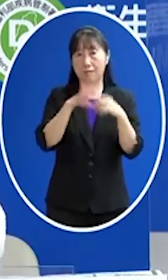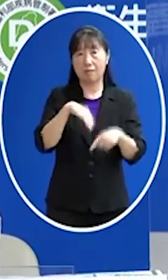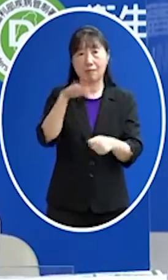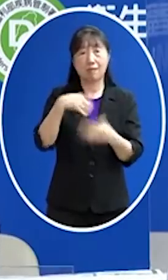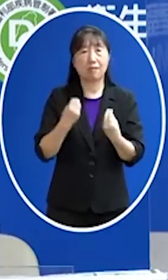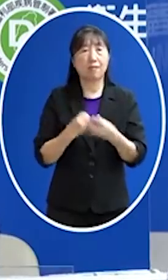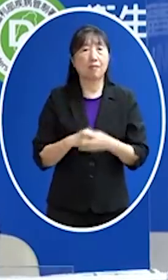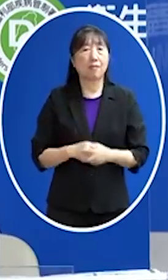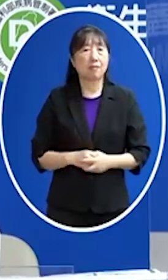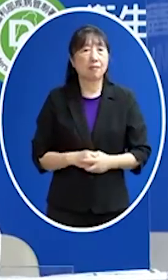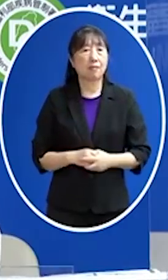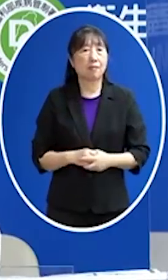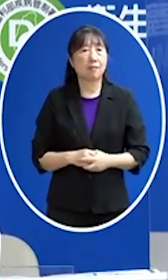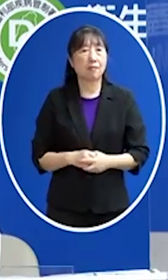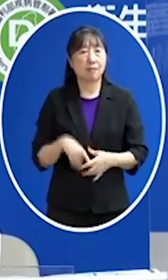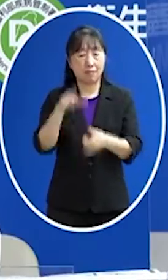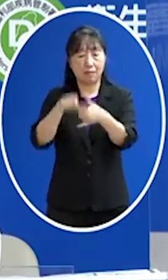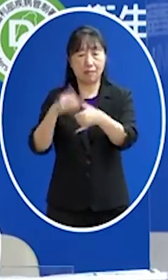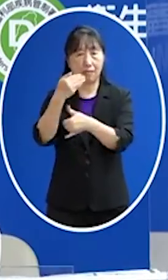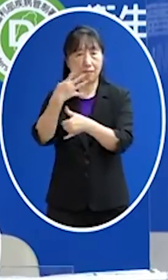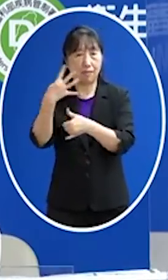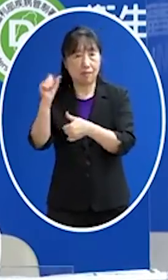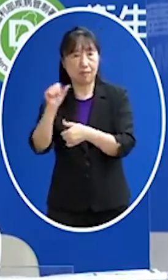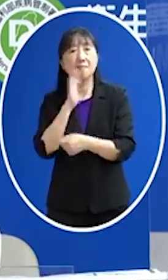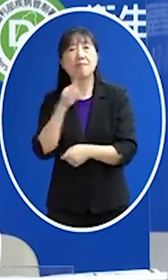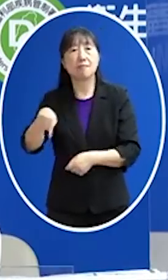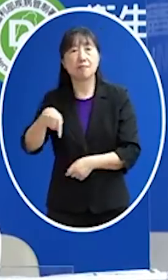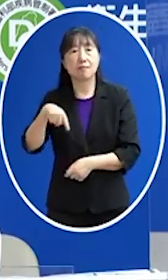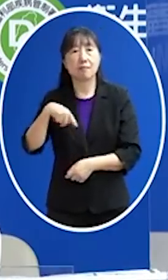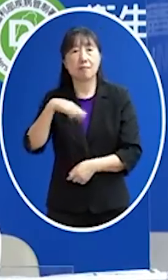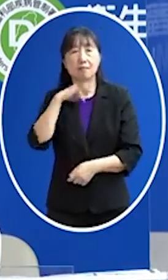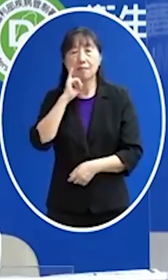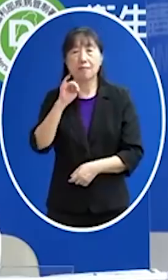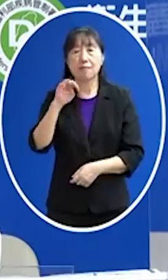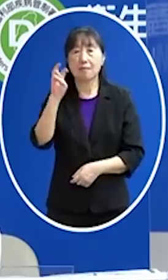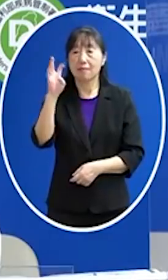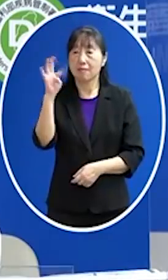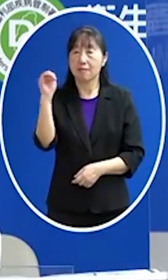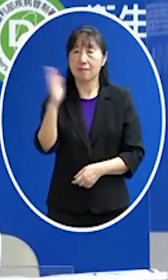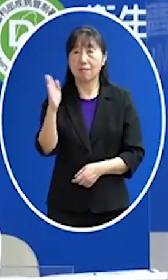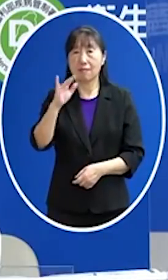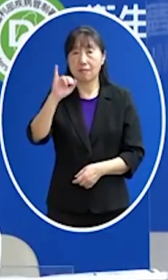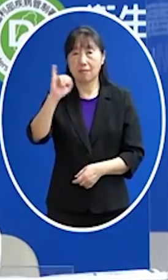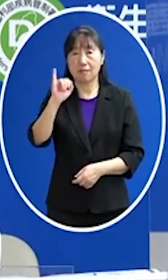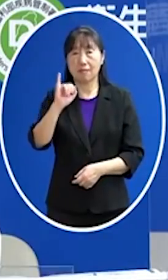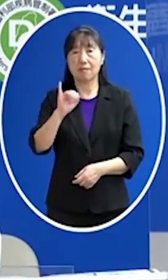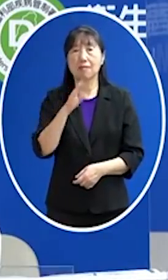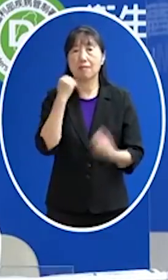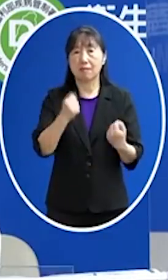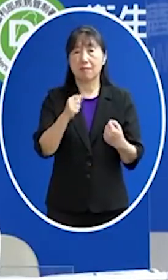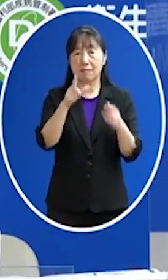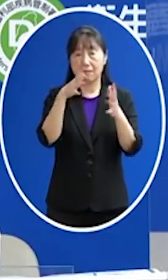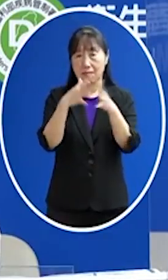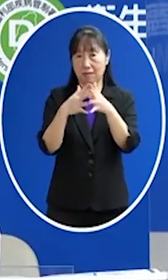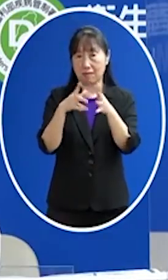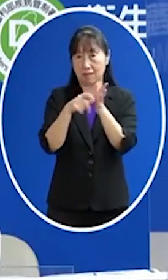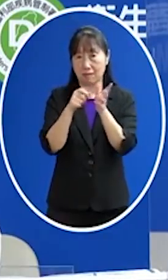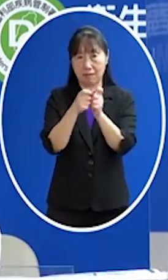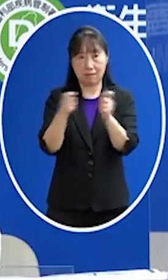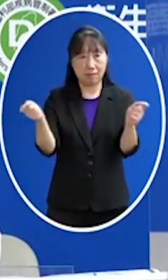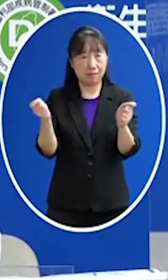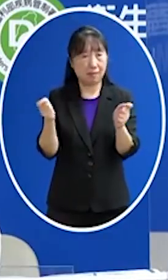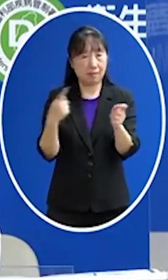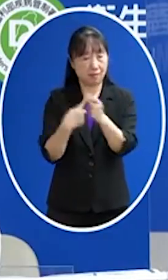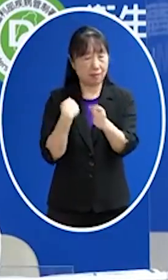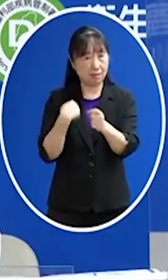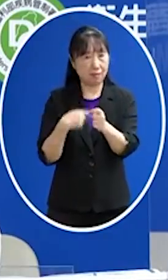者。那案945是本国籍30多岁女性，那长期居住在美国，那